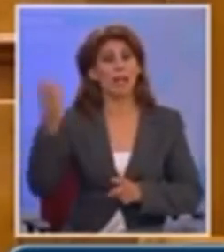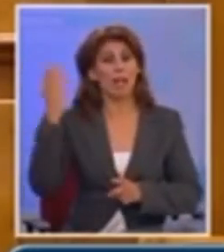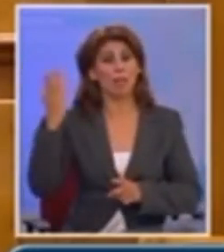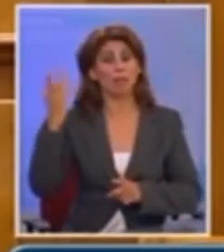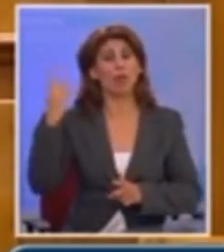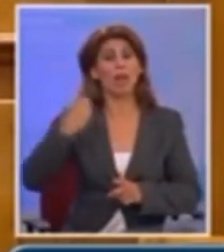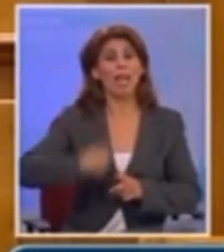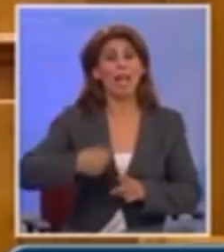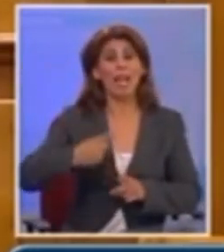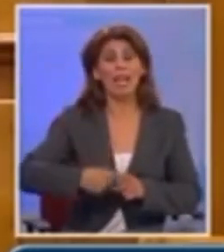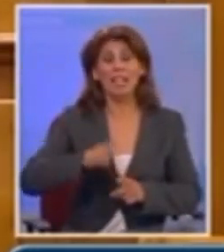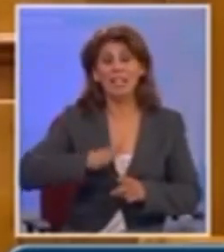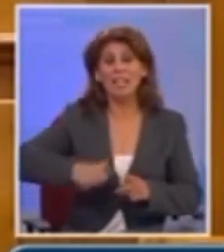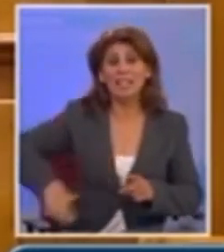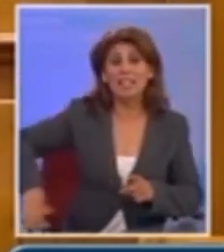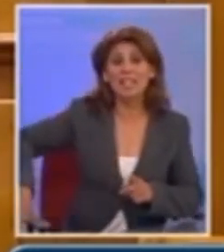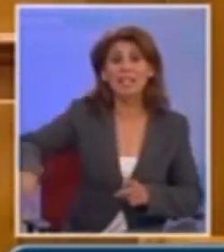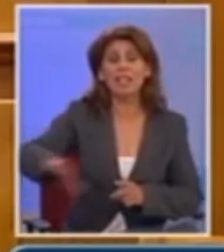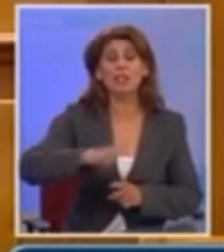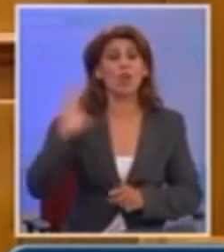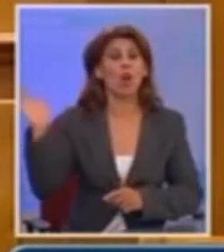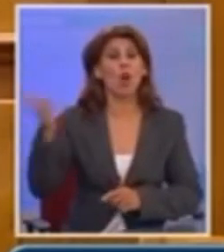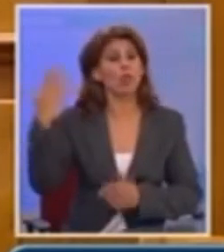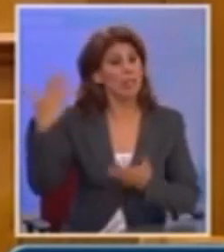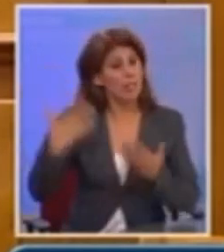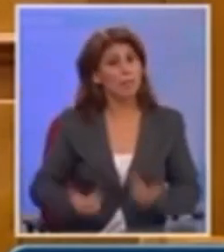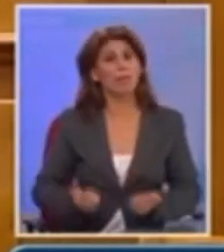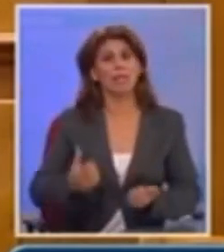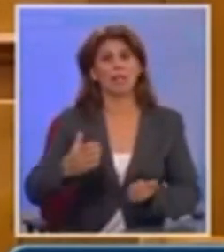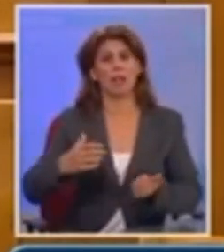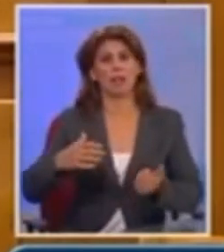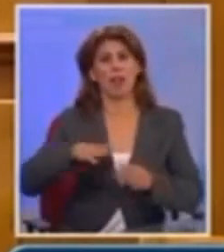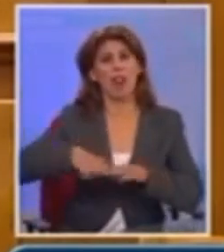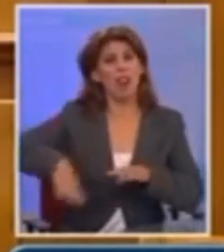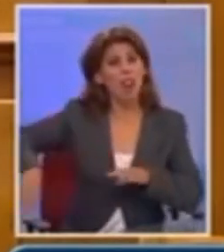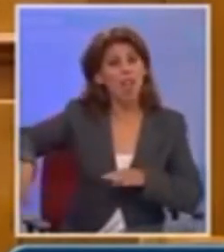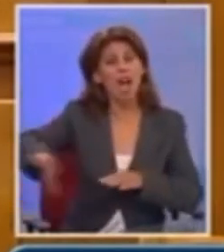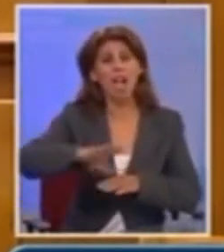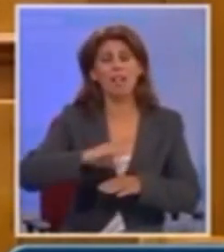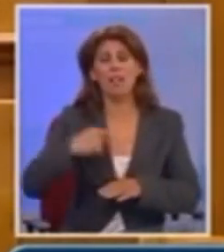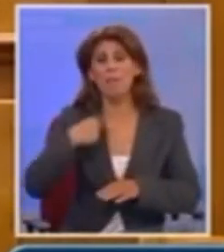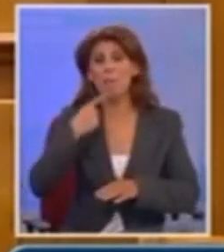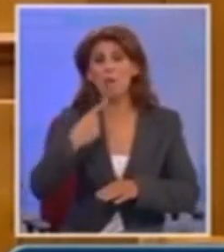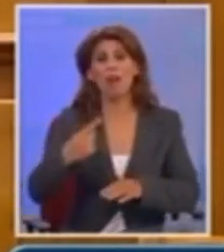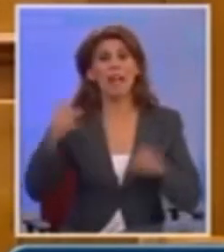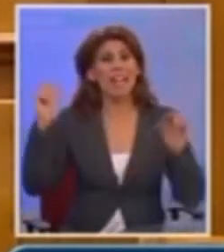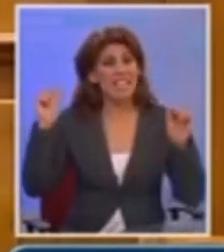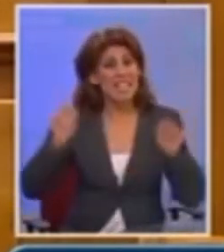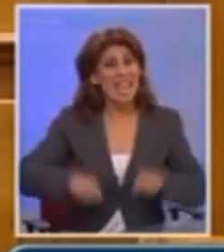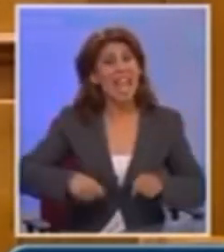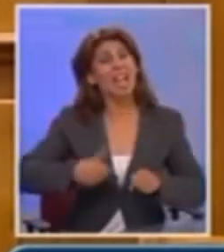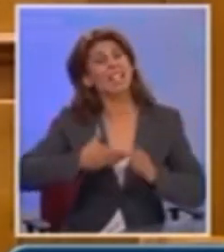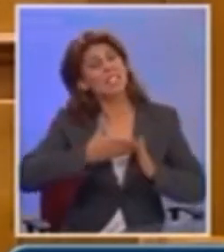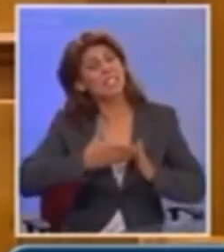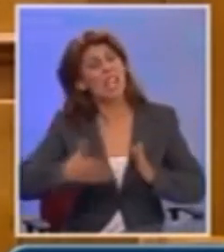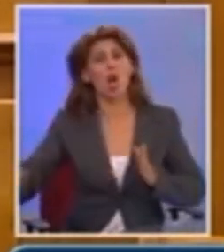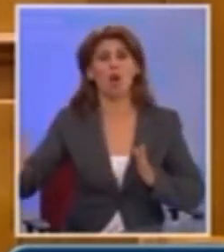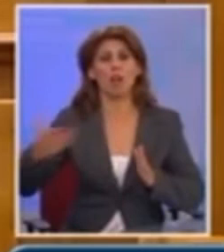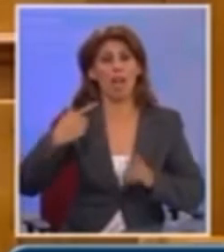ο ελληνικός λαός όταν υπήρχαν λαοί που έλεγαν ναι σε όλα.